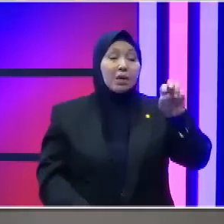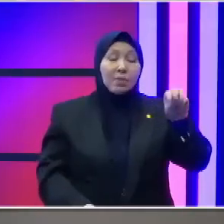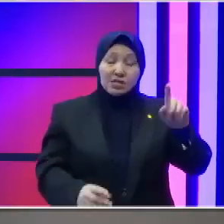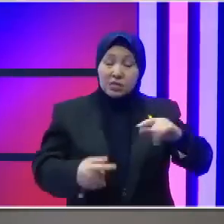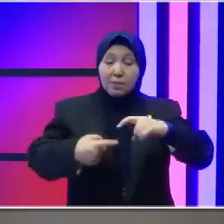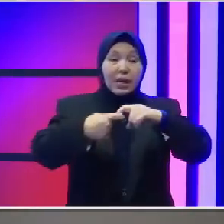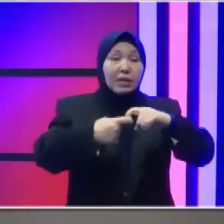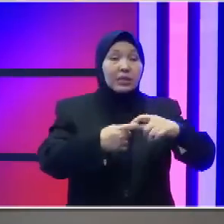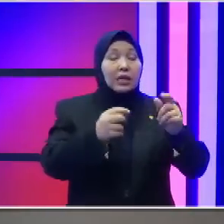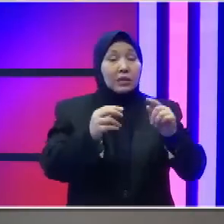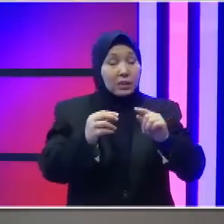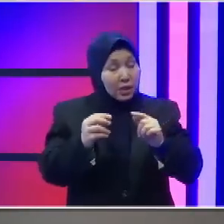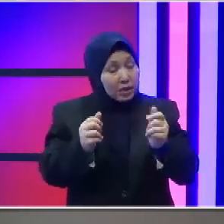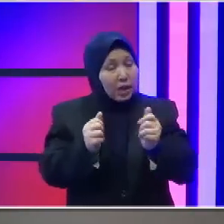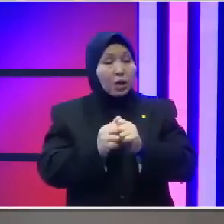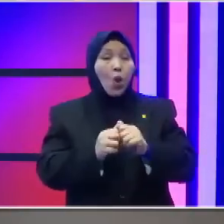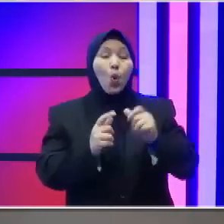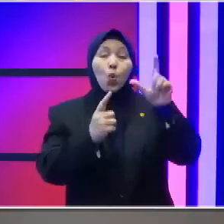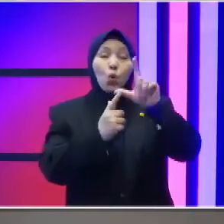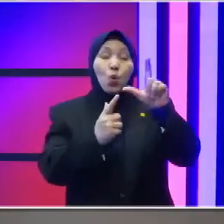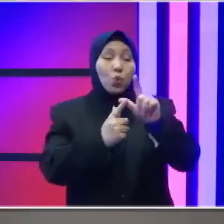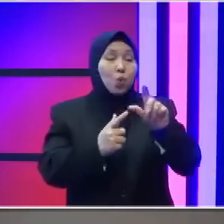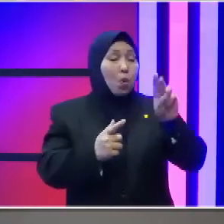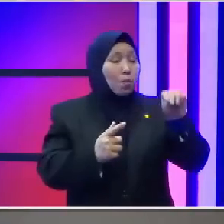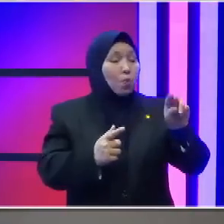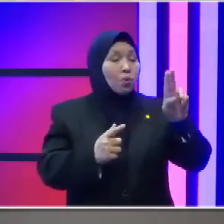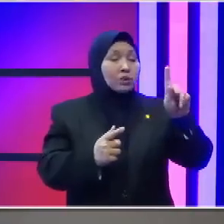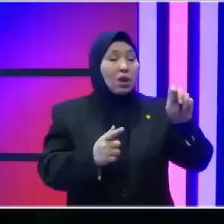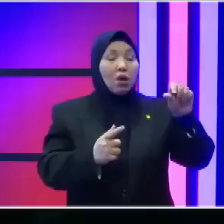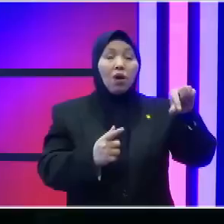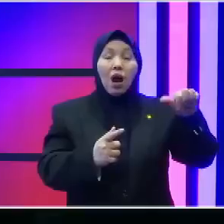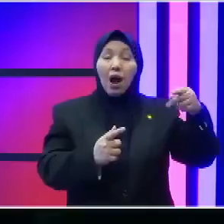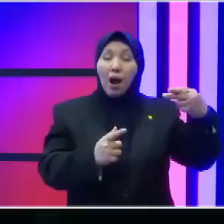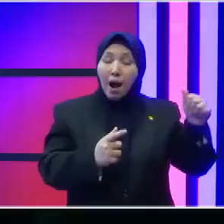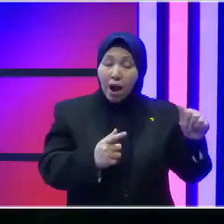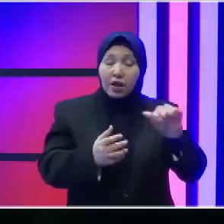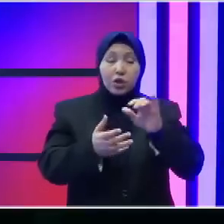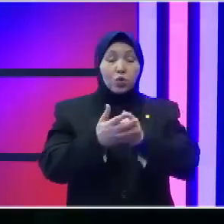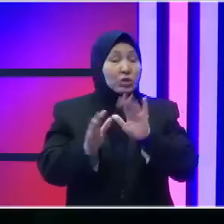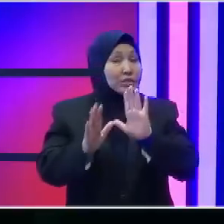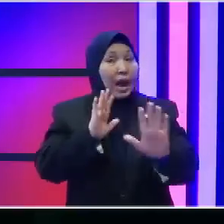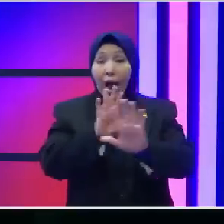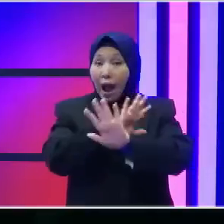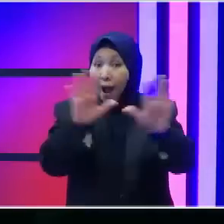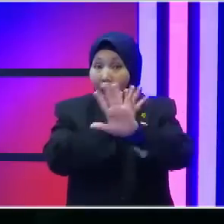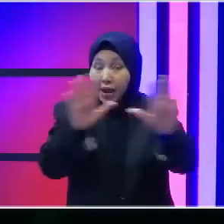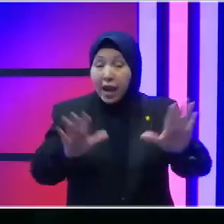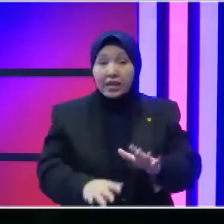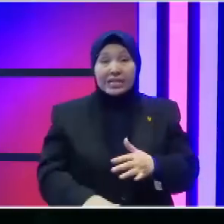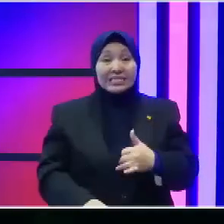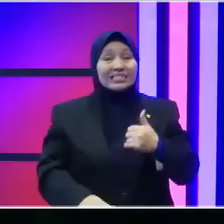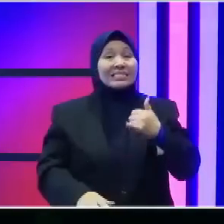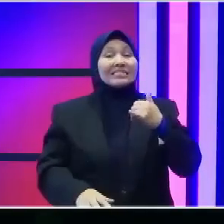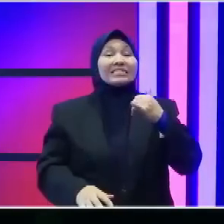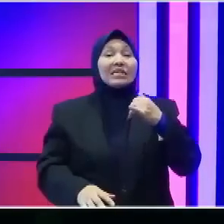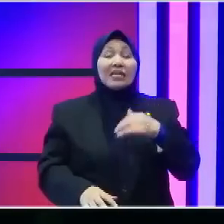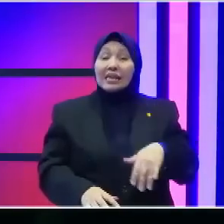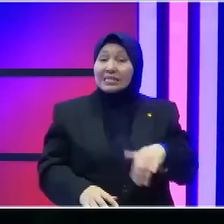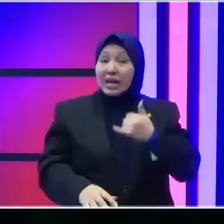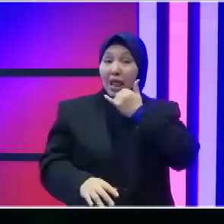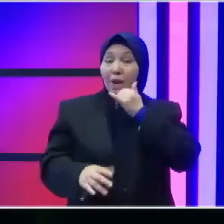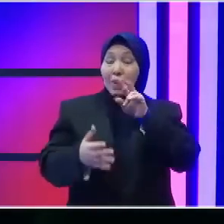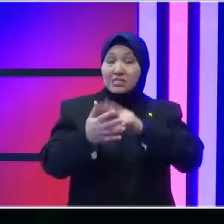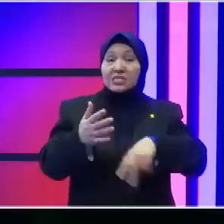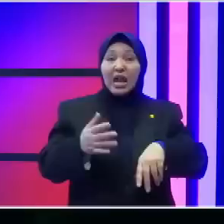berkaitan dengan huruf muqata'ah Ustaz ya. Huruf potong ini cara bacaannya jangan silap bacalah Ustaz ya. Alif lam mim dengan alam pula ya, walaupun